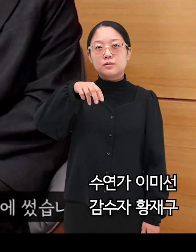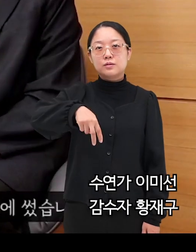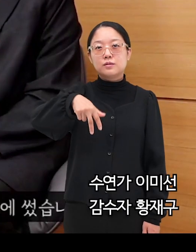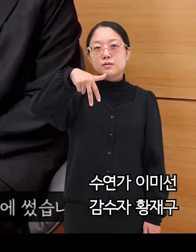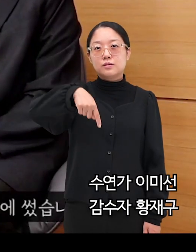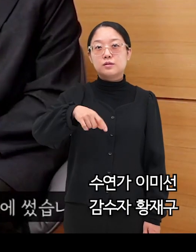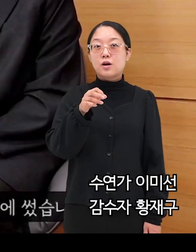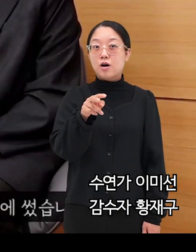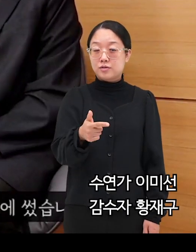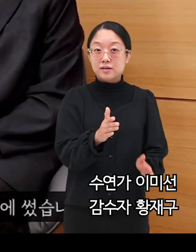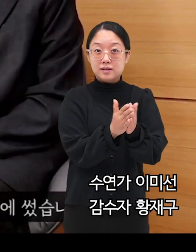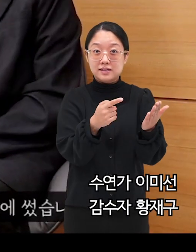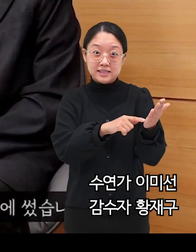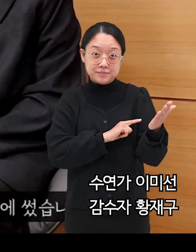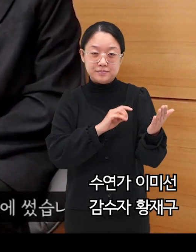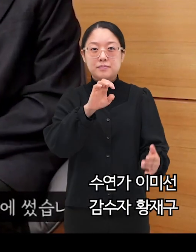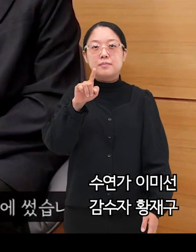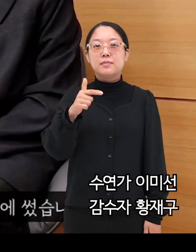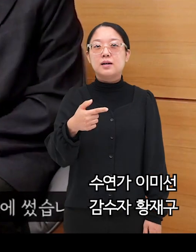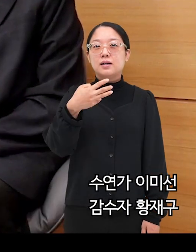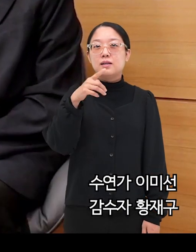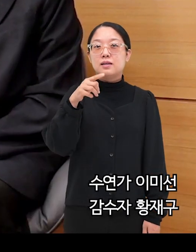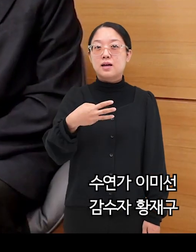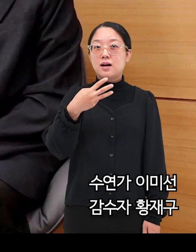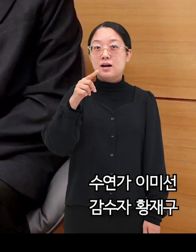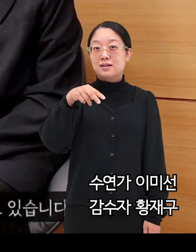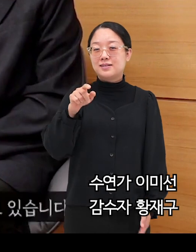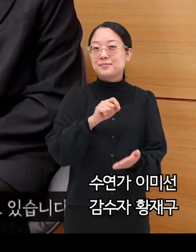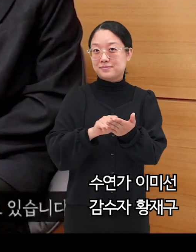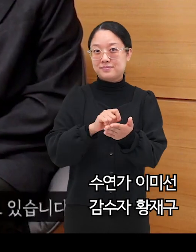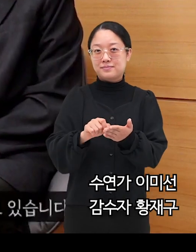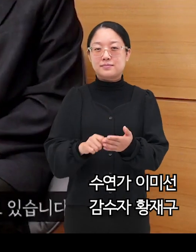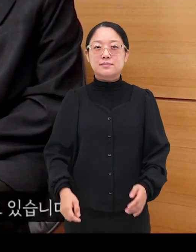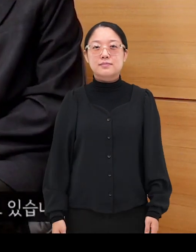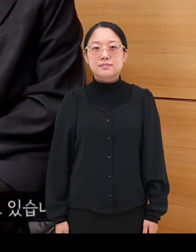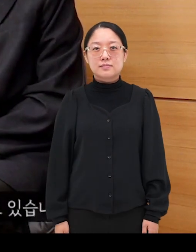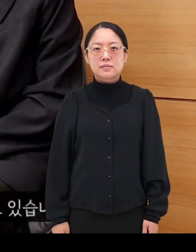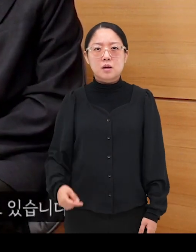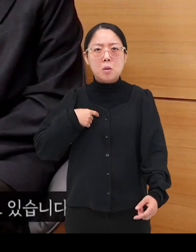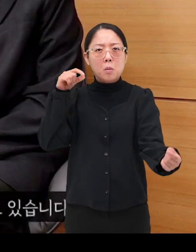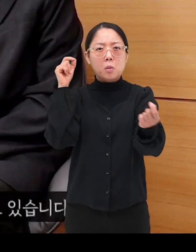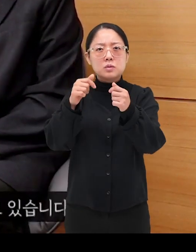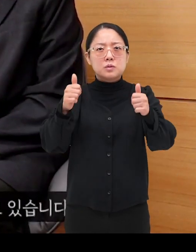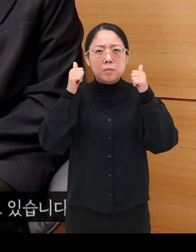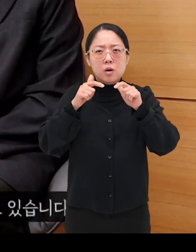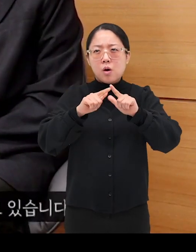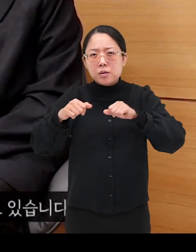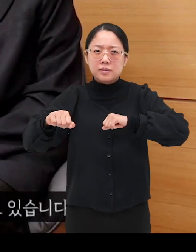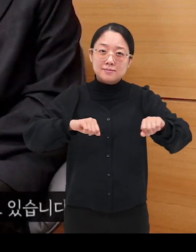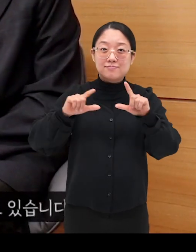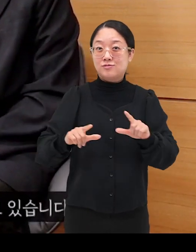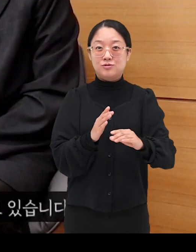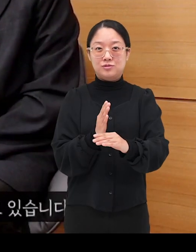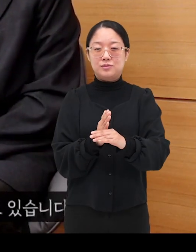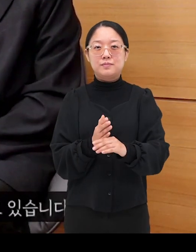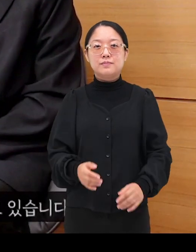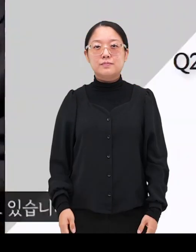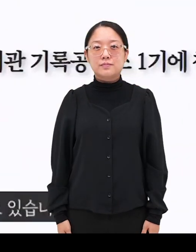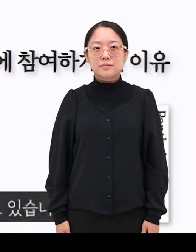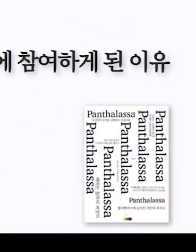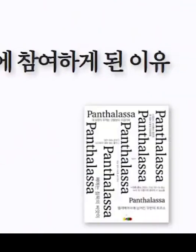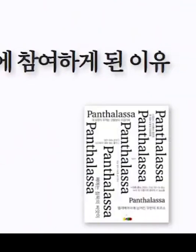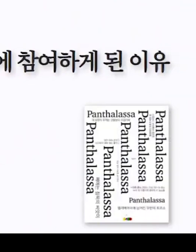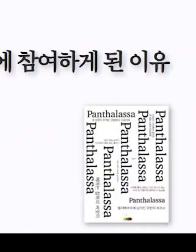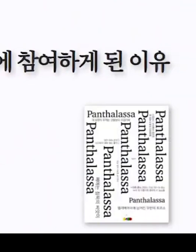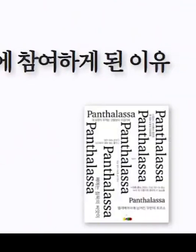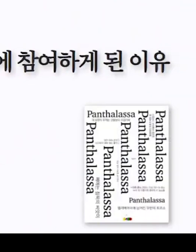유주연이고요. 책 판탈라사를 이번에 썼습니다. 저는 이제 곧 졸업을 하고 그래서 이것저것 하면서 살고 있습니다.